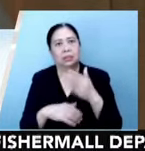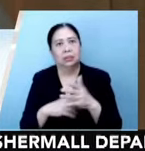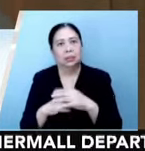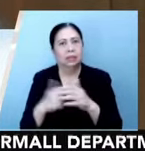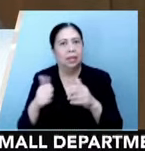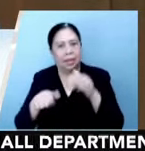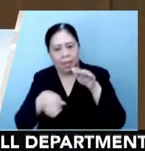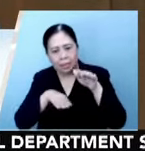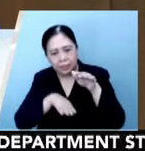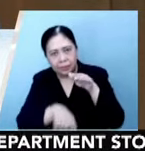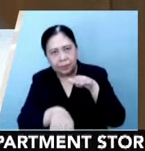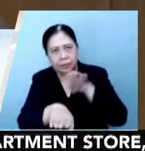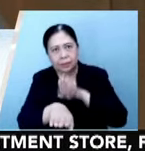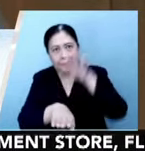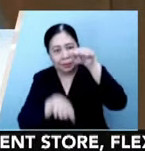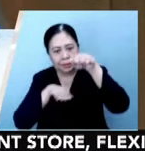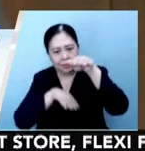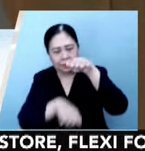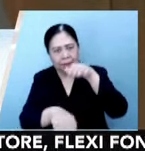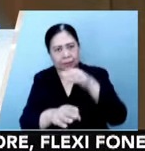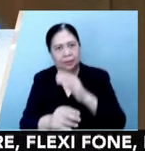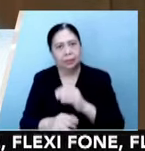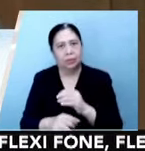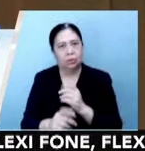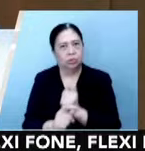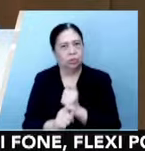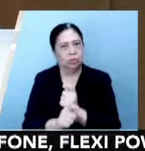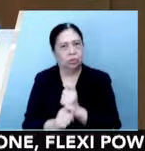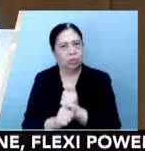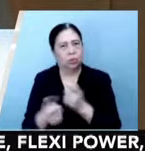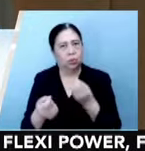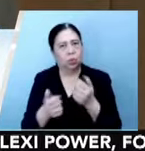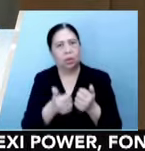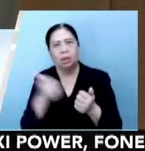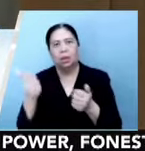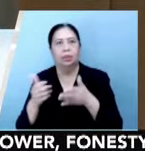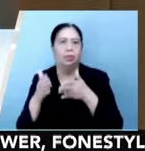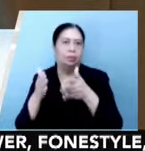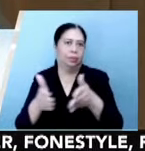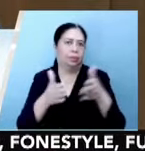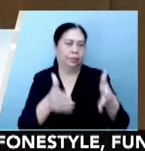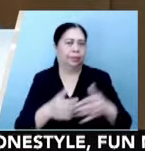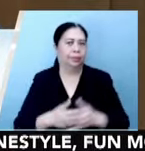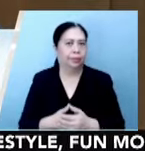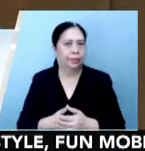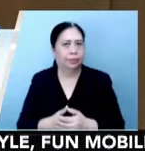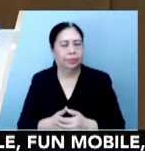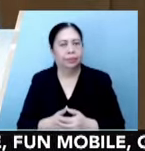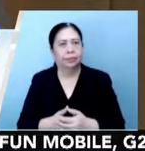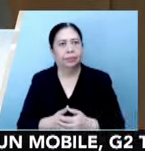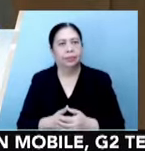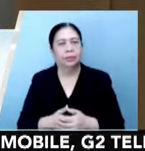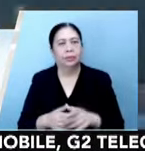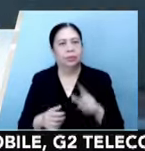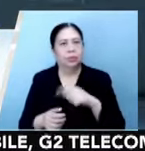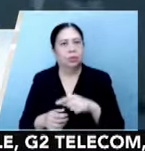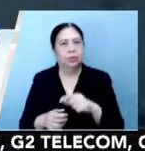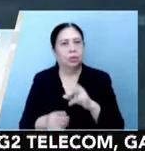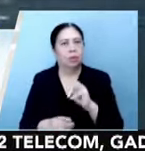or idadirect po natin sila sa mga alternate routes natin. Ito po yung mga mabuhay